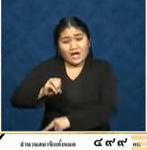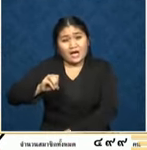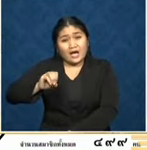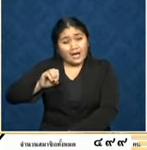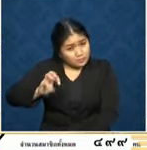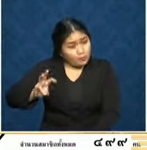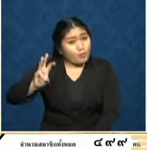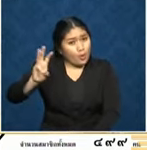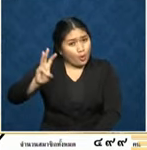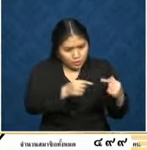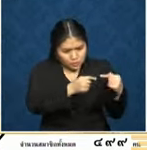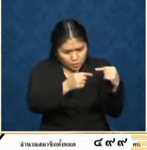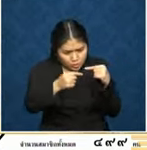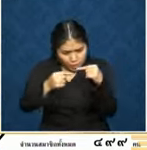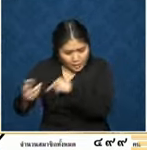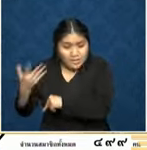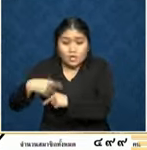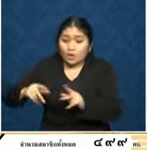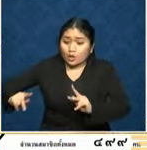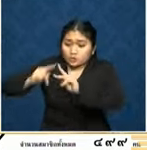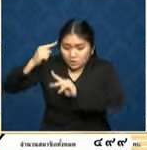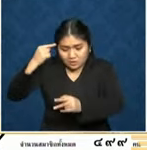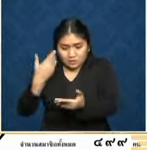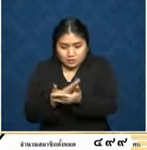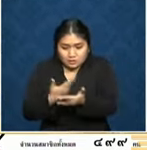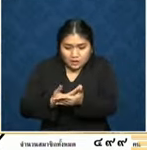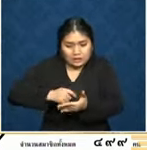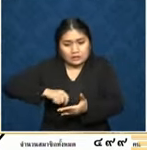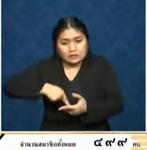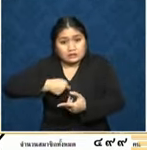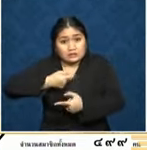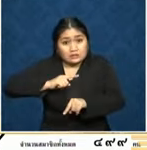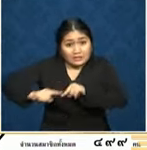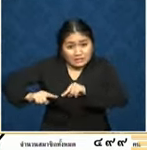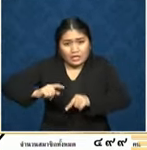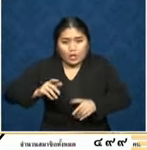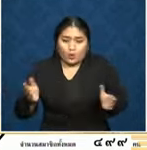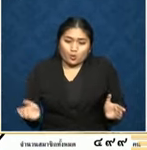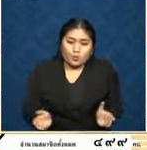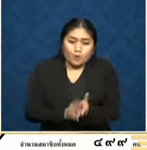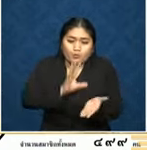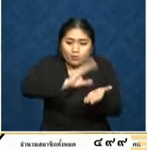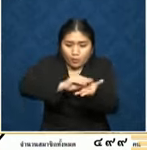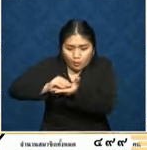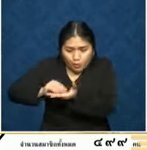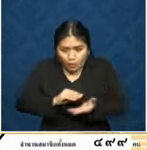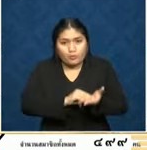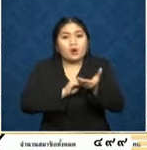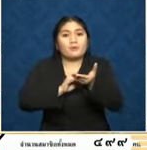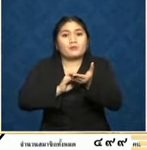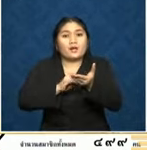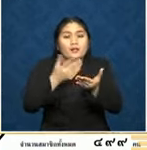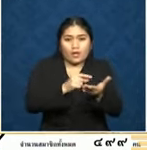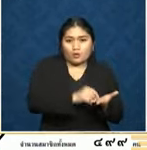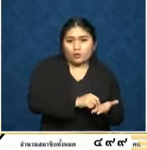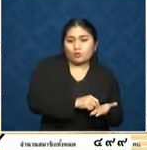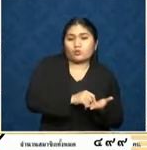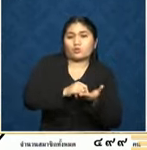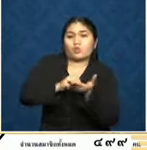านะครับที่ให้กระทรวงเนี่ยรวบรวมรายจ่ายนะครับให้แล้วเสร็จคำร้องขอภายใน31มีนานะครับและเพื่อทูล9ถวายต่อ